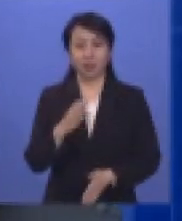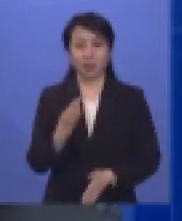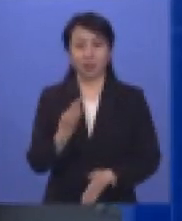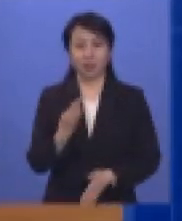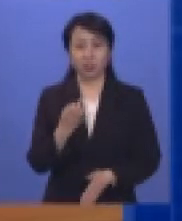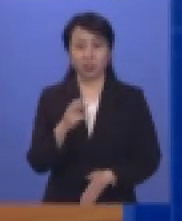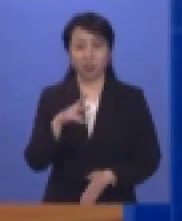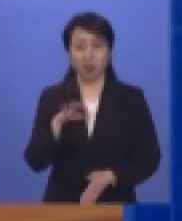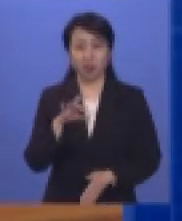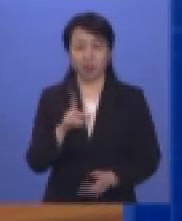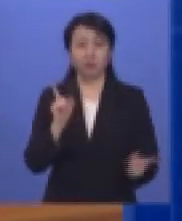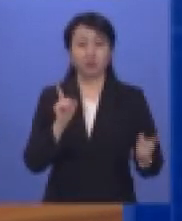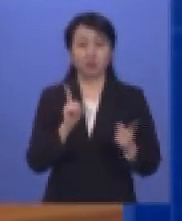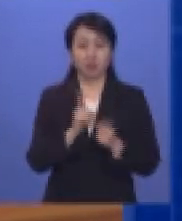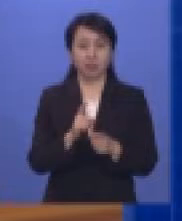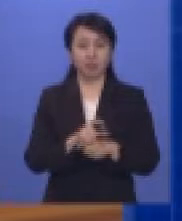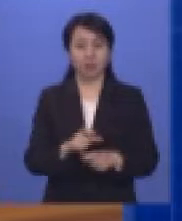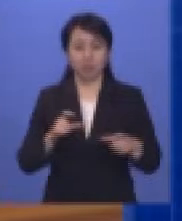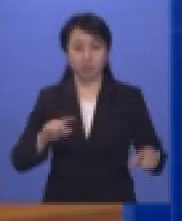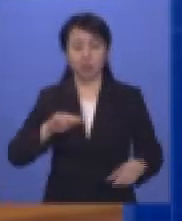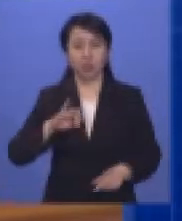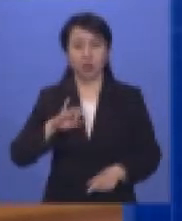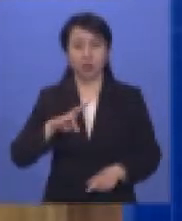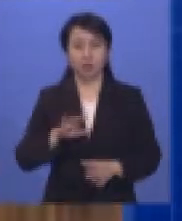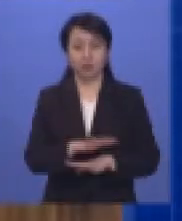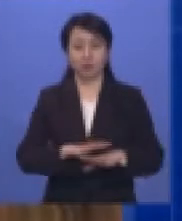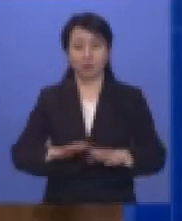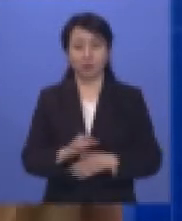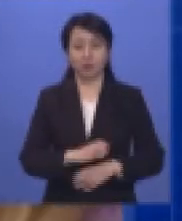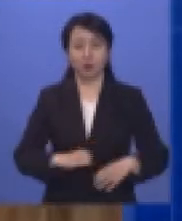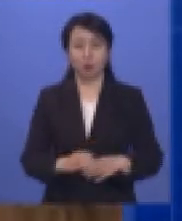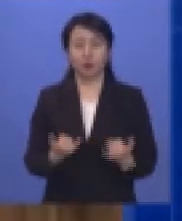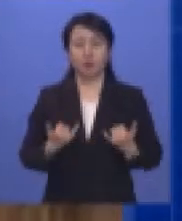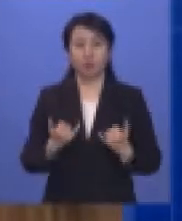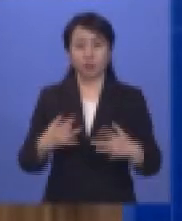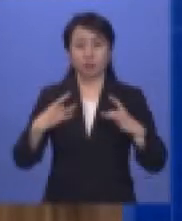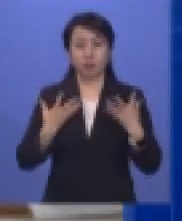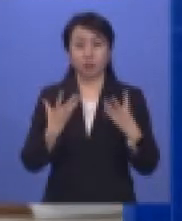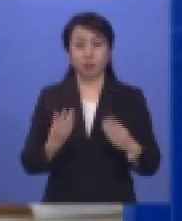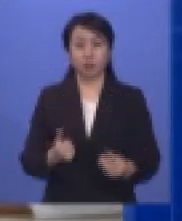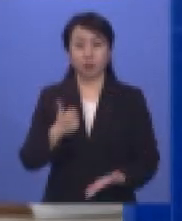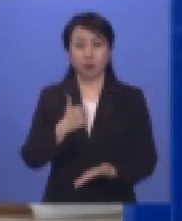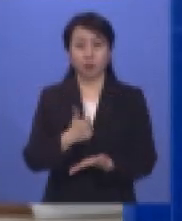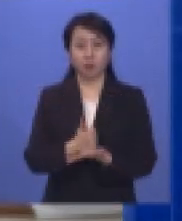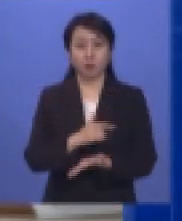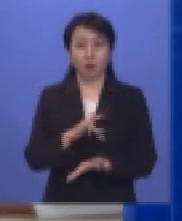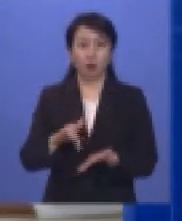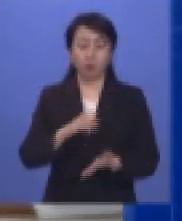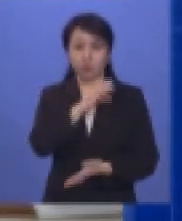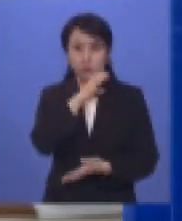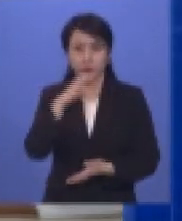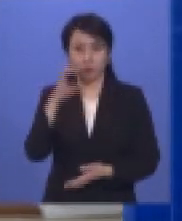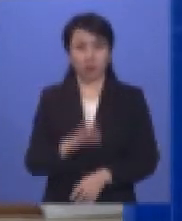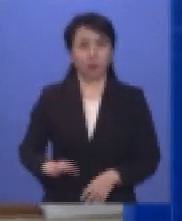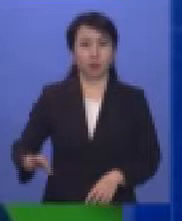Лавровка-Келеровка-Тайнша-Чкалово и встретился с жителями Чкаловского сельского округа. В честь празднования Дня столицы и Дня города в